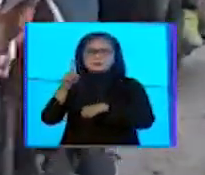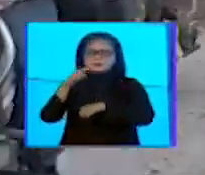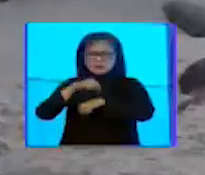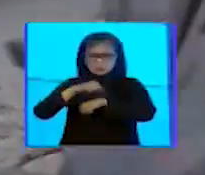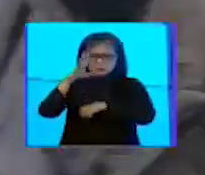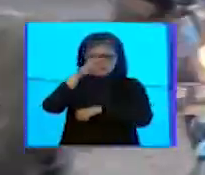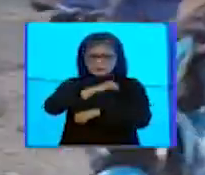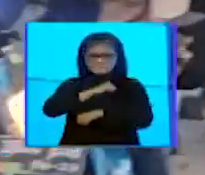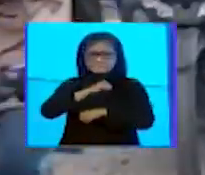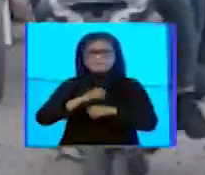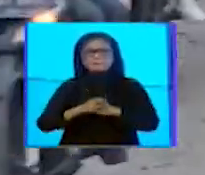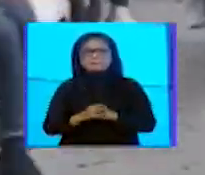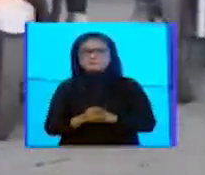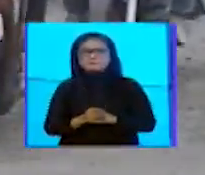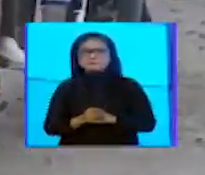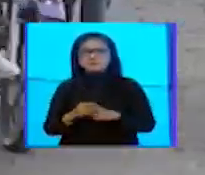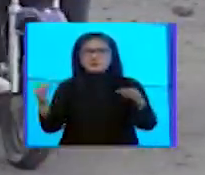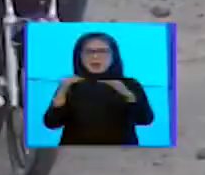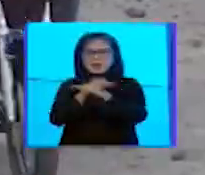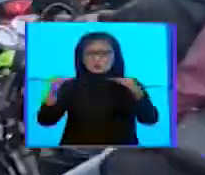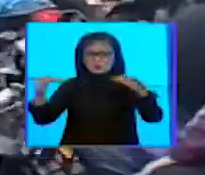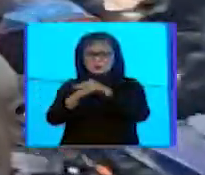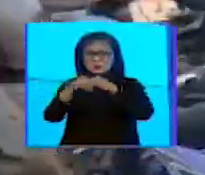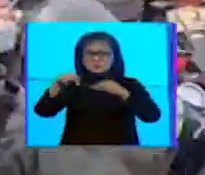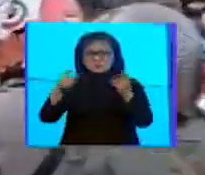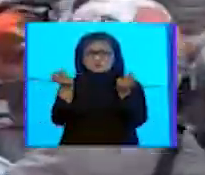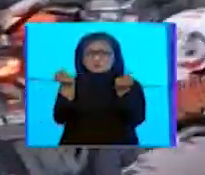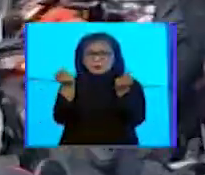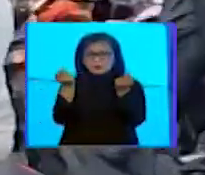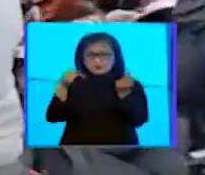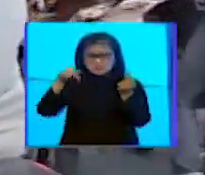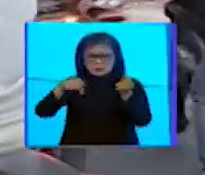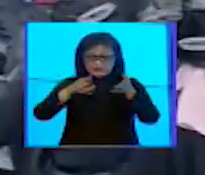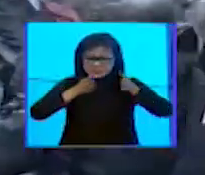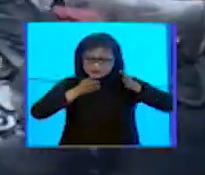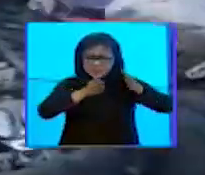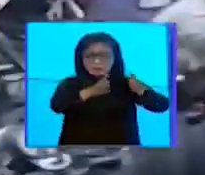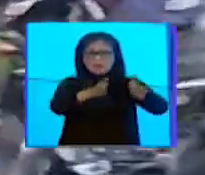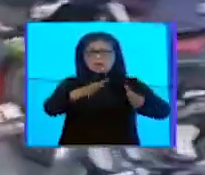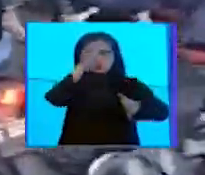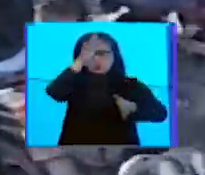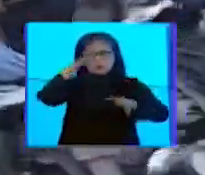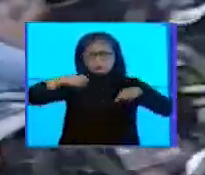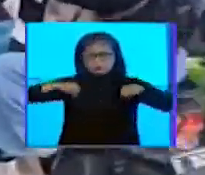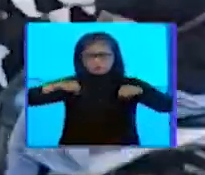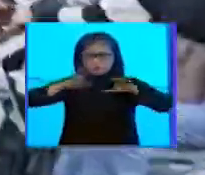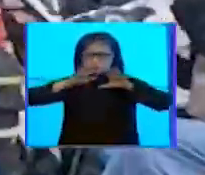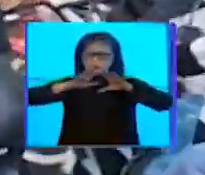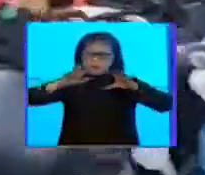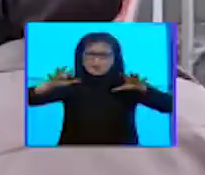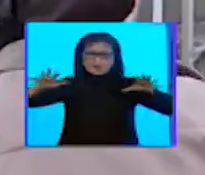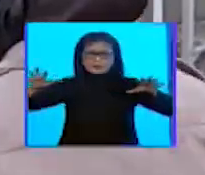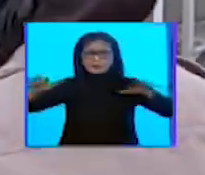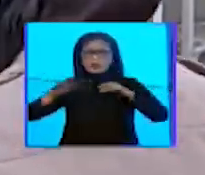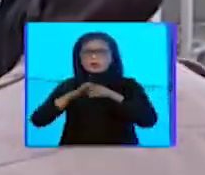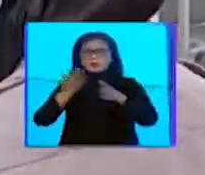Hingga Rabu pagi, arus lalu lintas di jalur Pantura Cirebon masih dipadati ribuan pemudik sepeda motor. Diperkirakan peningkatan gelombang pemudik masih